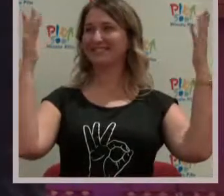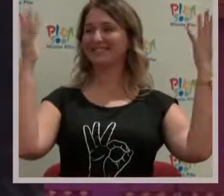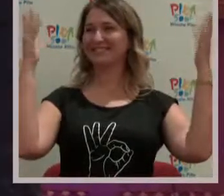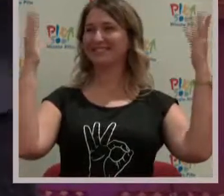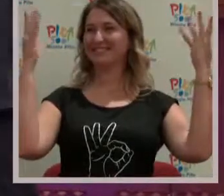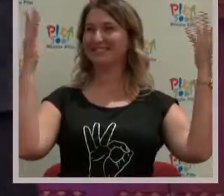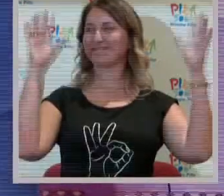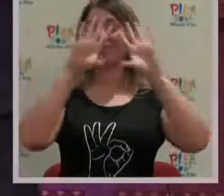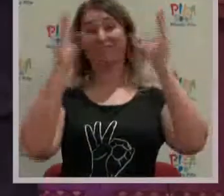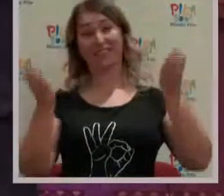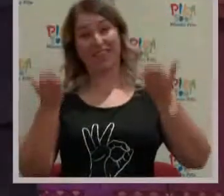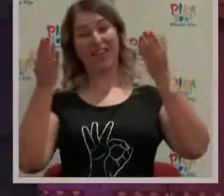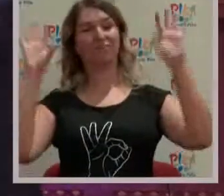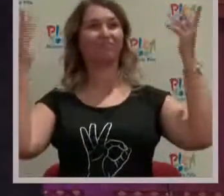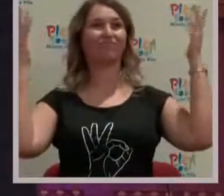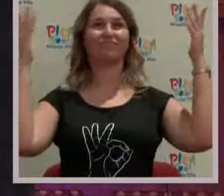Dziękuję.